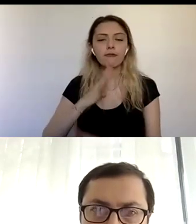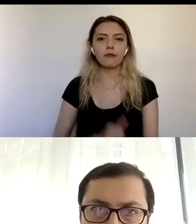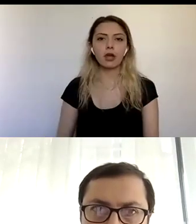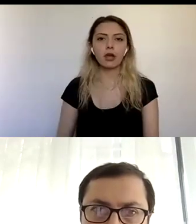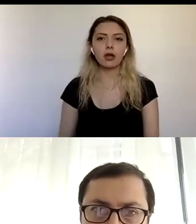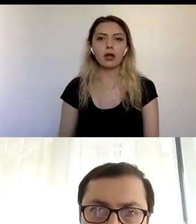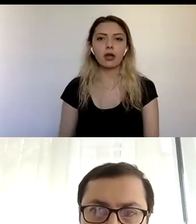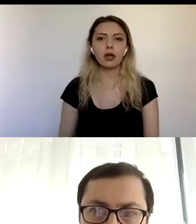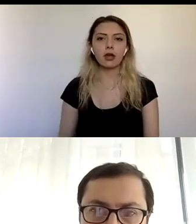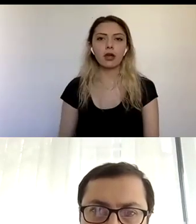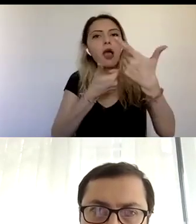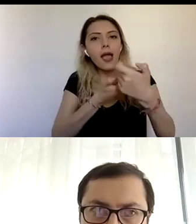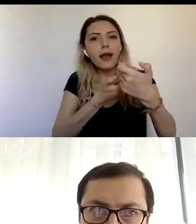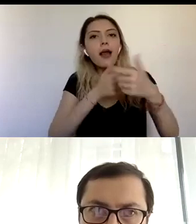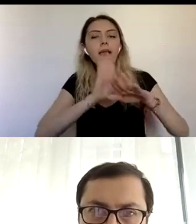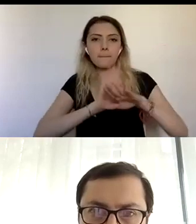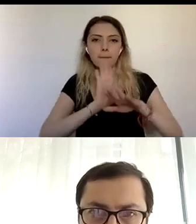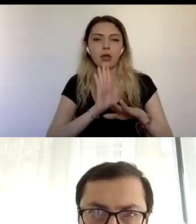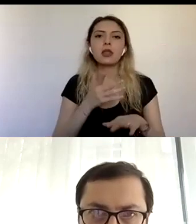görüntüsü alınmaz veya linki paylaşılmazsa